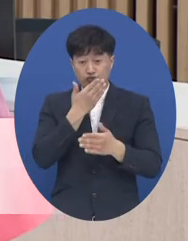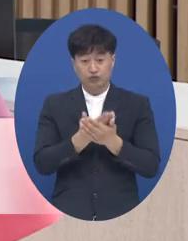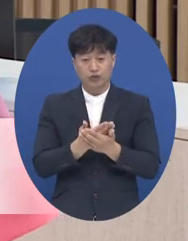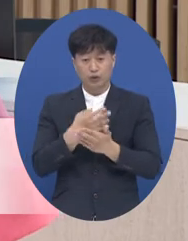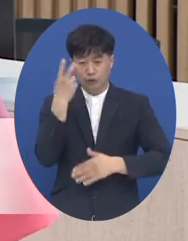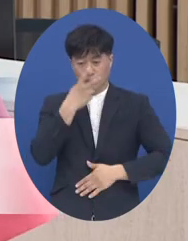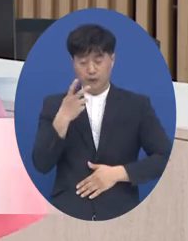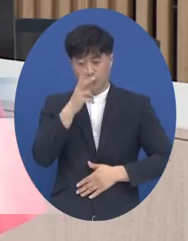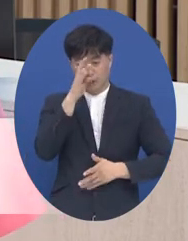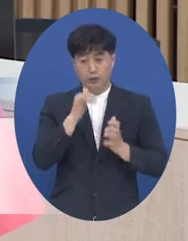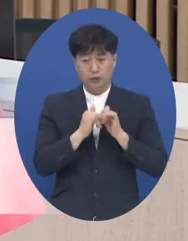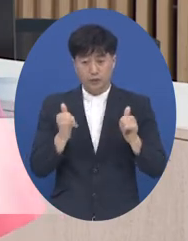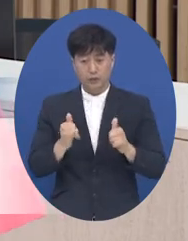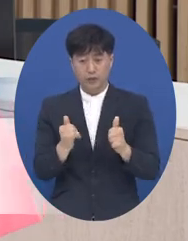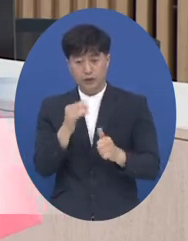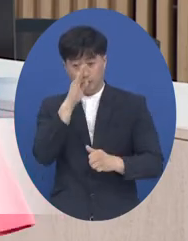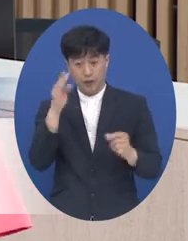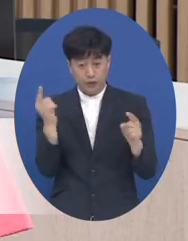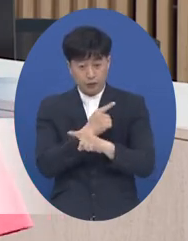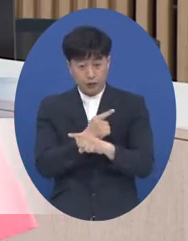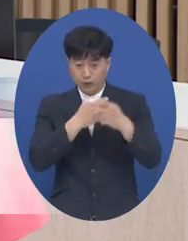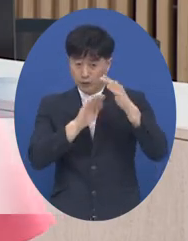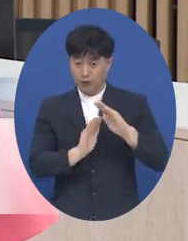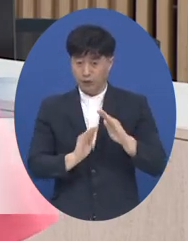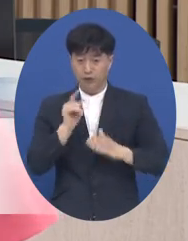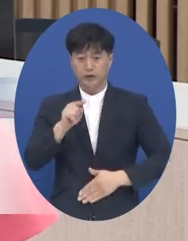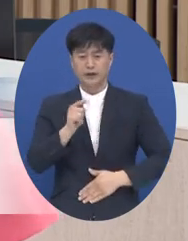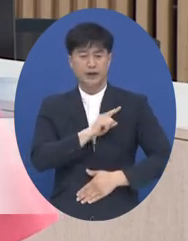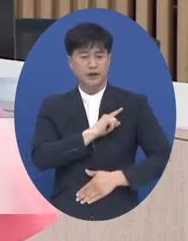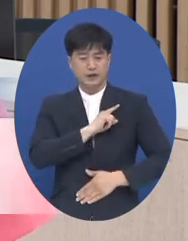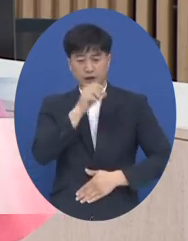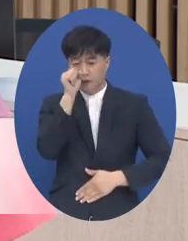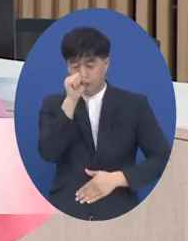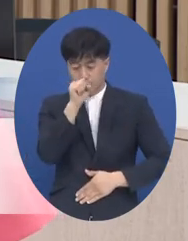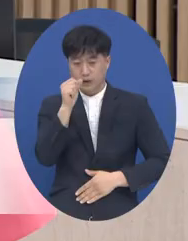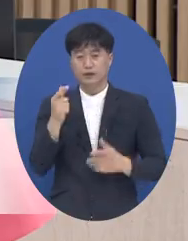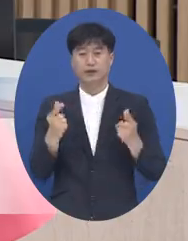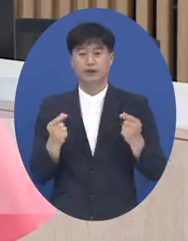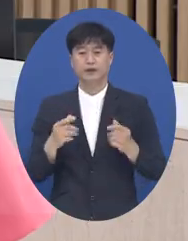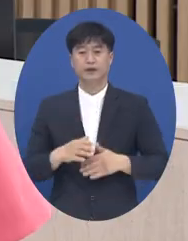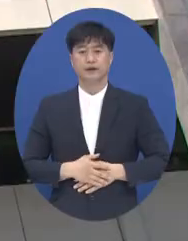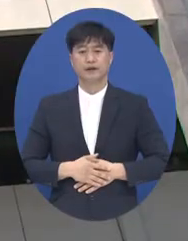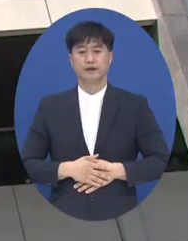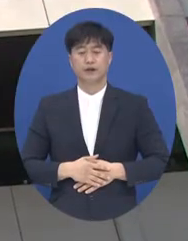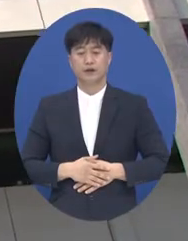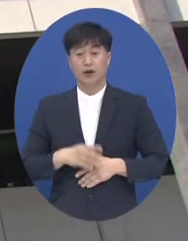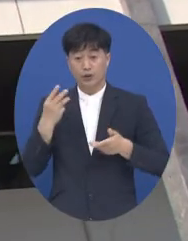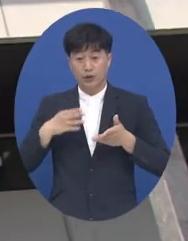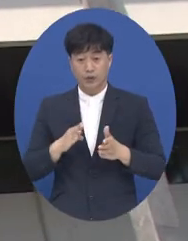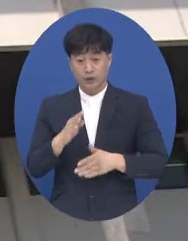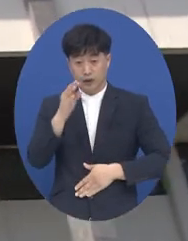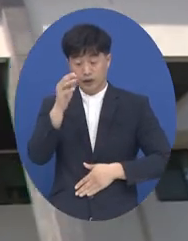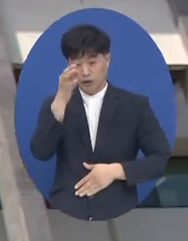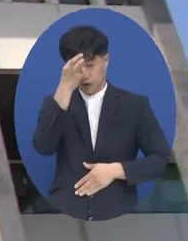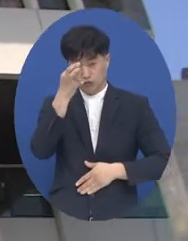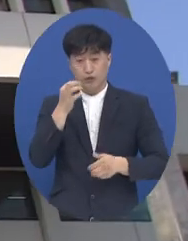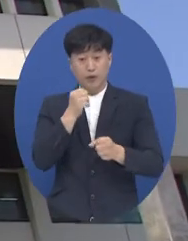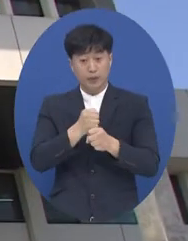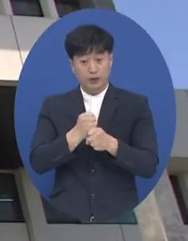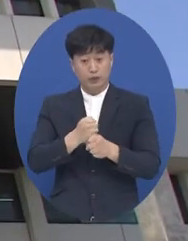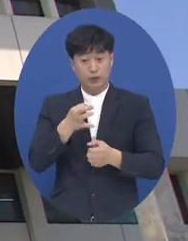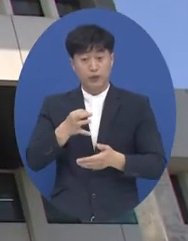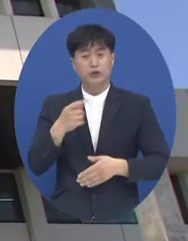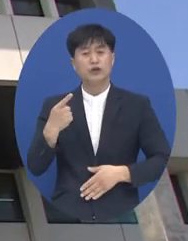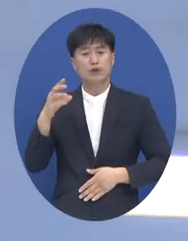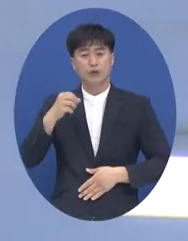것이 검사나 자기가 받는 치료 스케줄이나 이로운 것들을 가장 좋아하시는 것 같아요 경기도가 기술개발 작으니